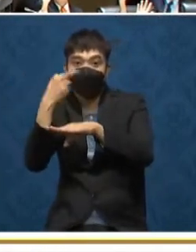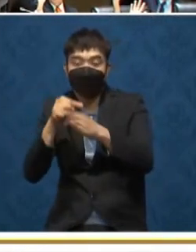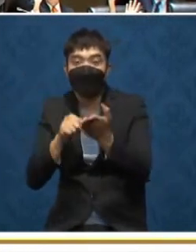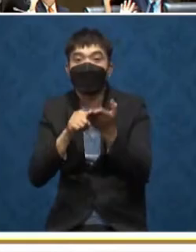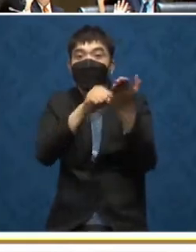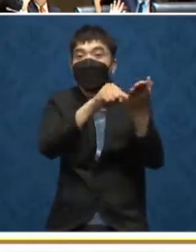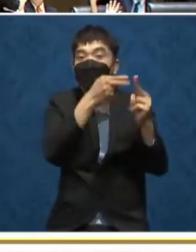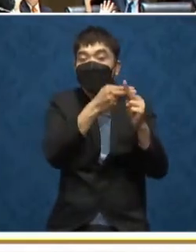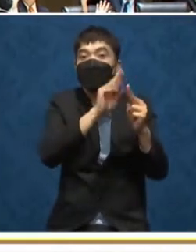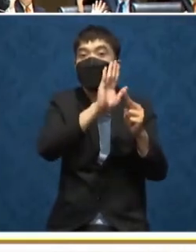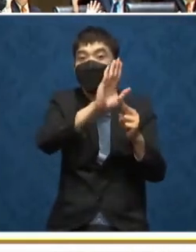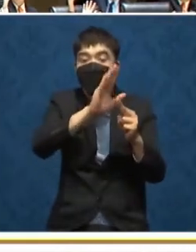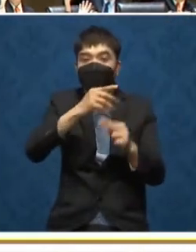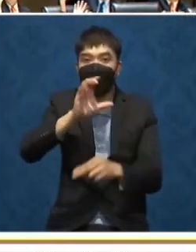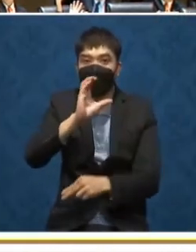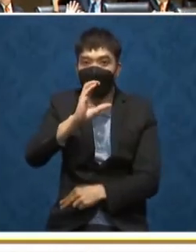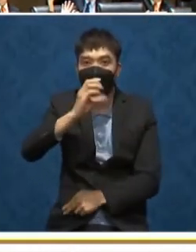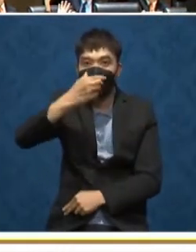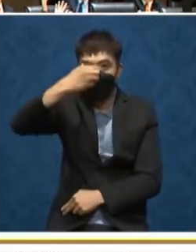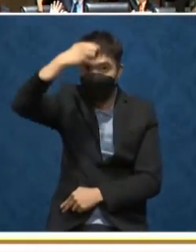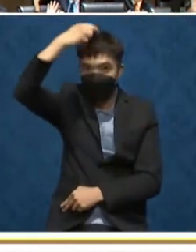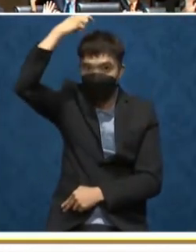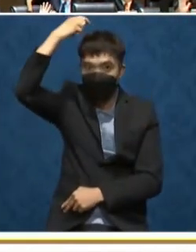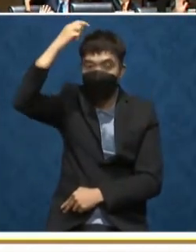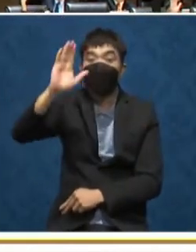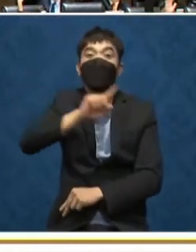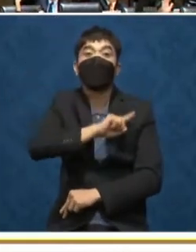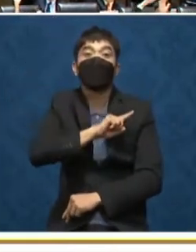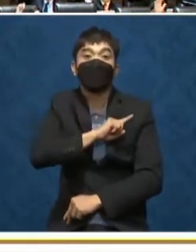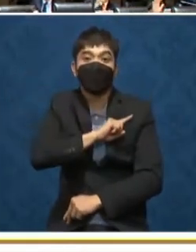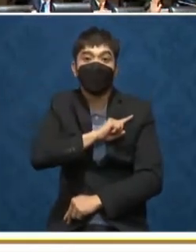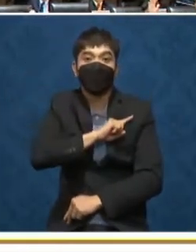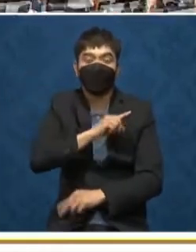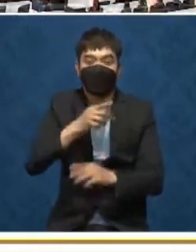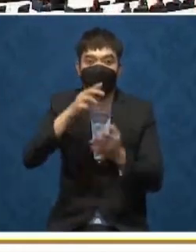มีผู้รับรองถูกต้องครับ